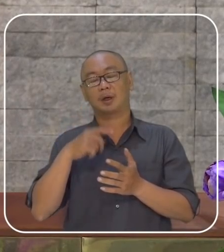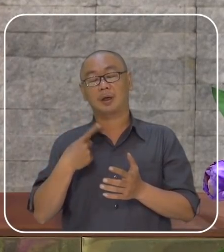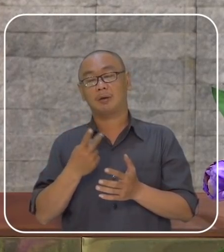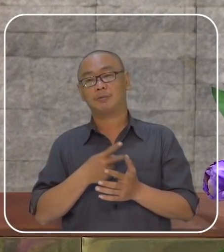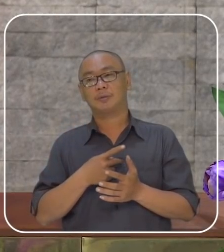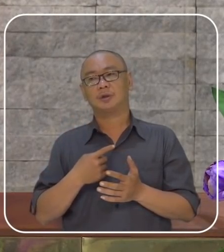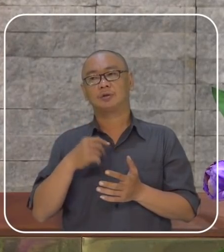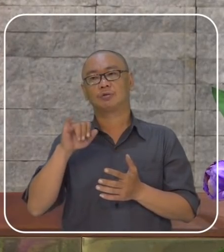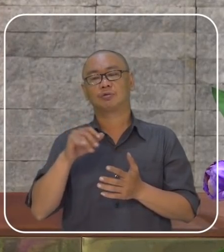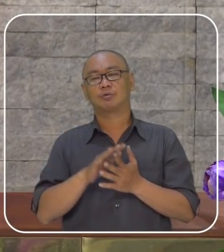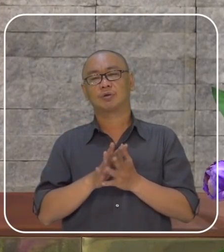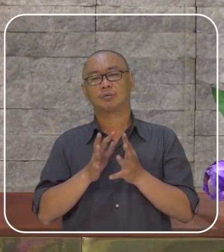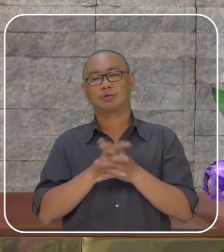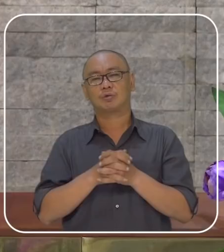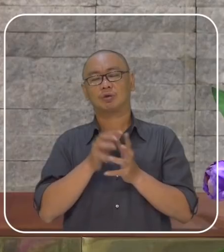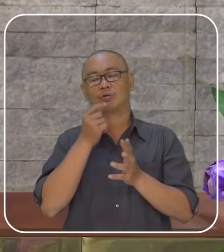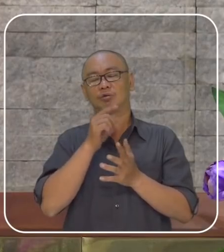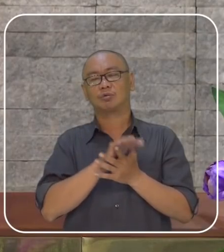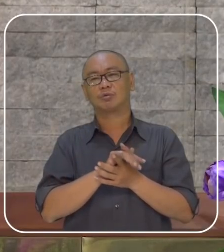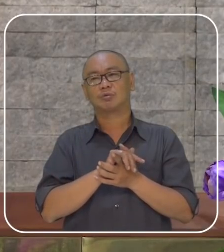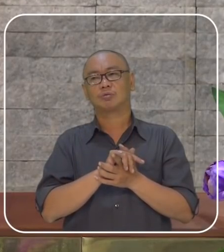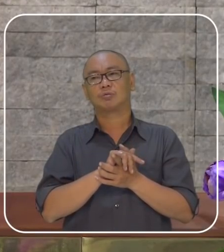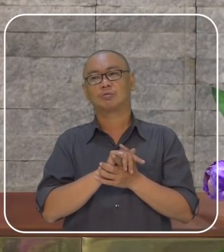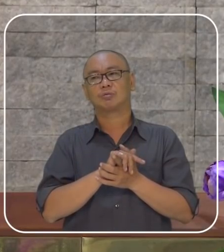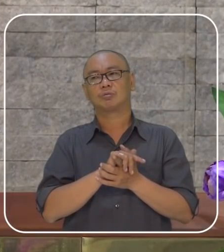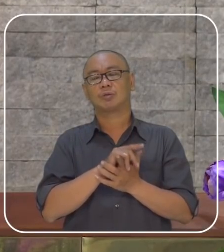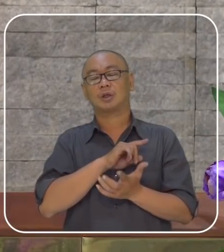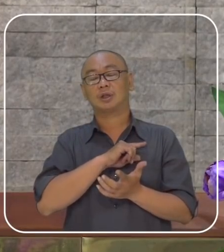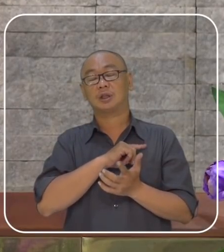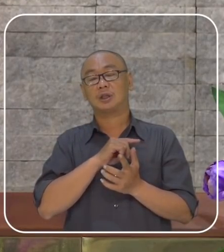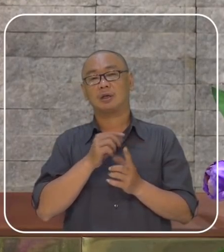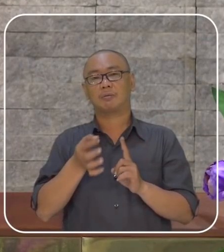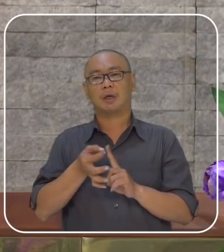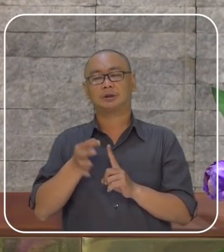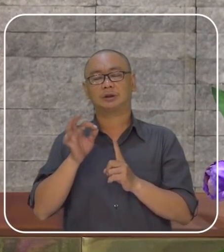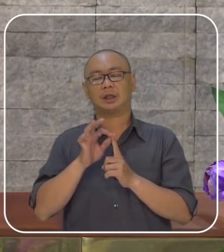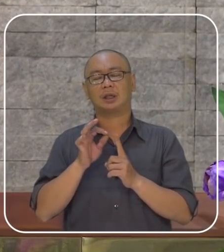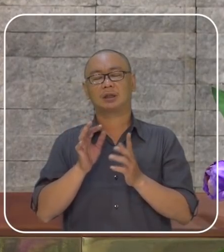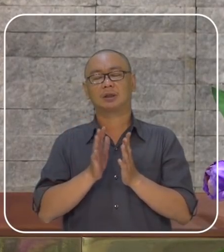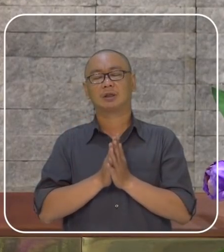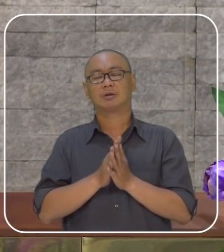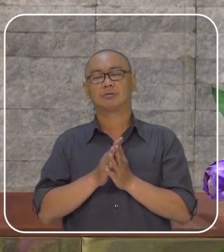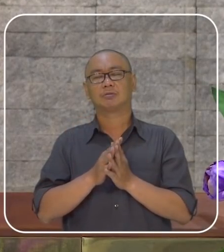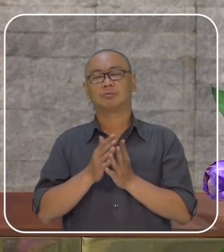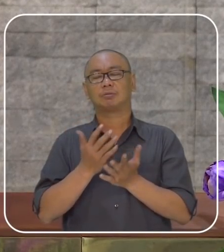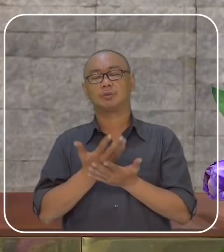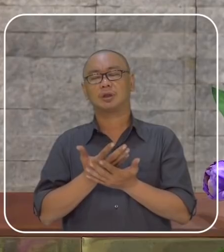juga ingin berdoa bagi kepanitiaan Paskah, kiranya Tuhan